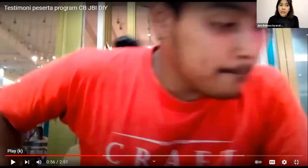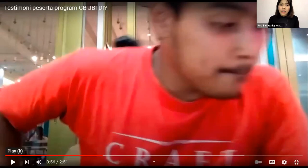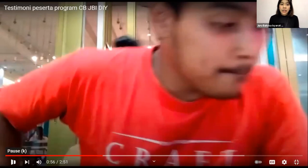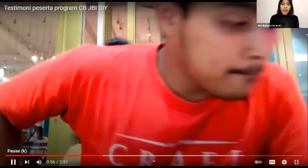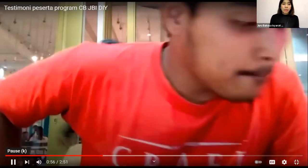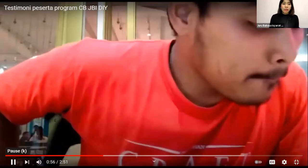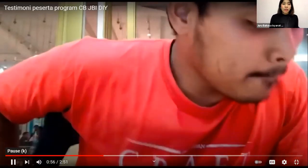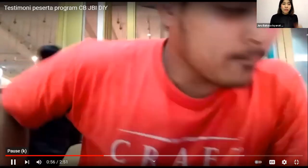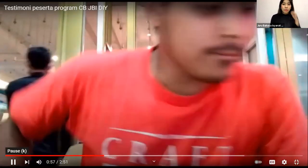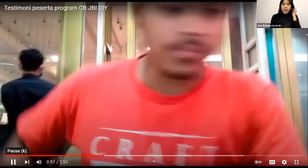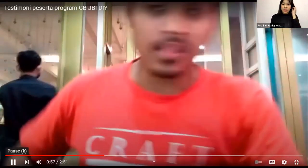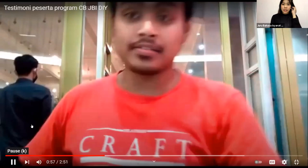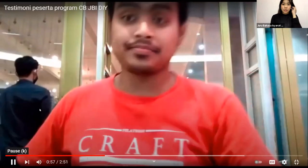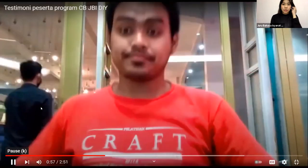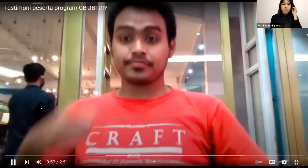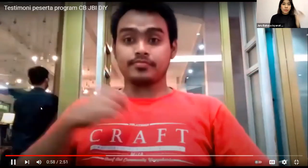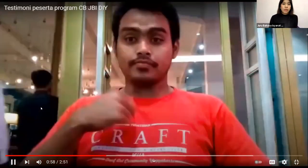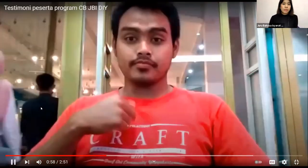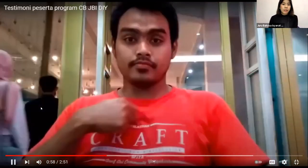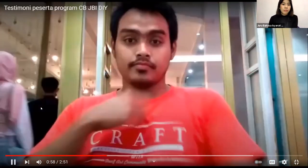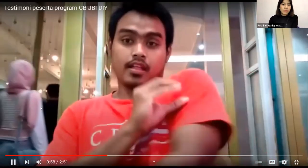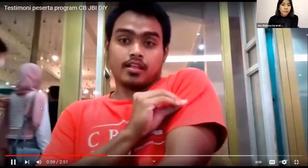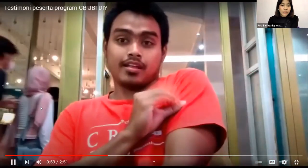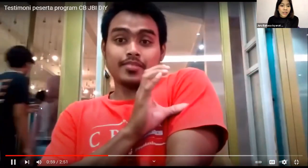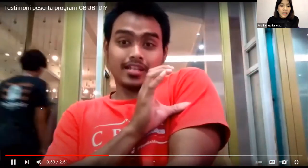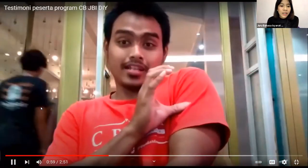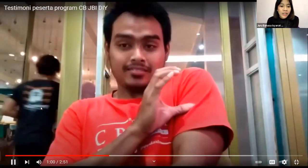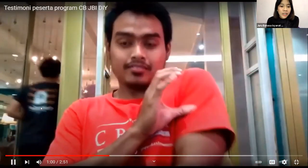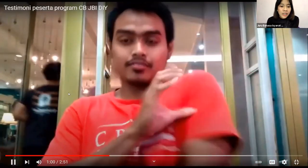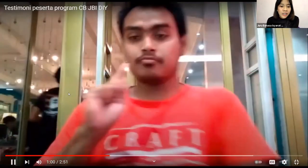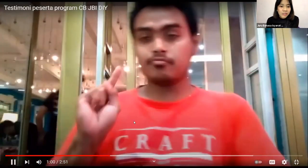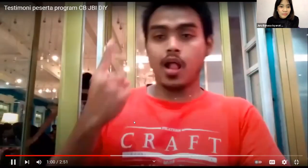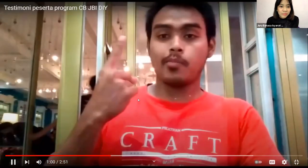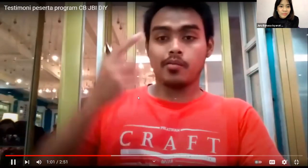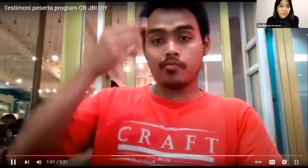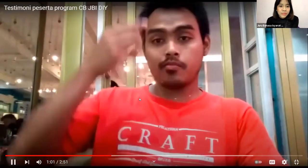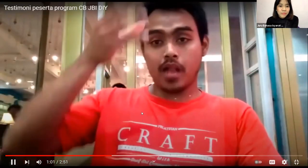nanti akan dibantu oleh juru bahasa isyarat untuk bisa mencuri Basahkan